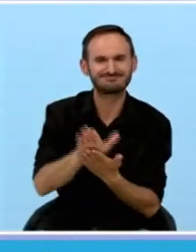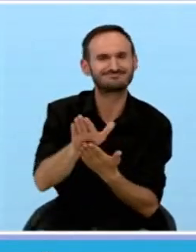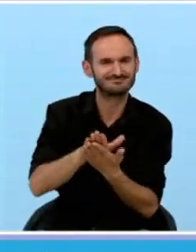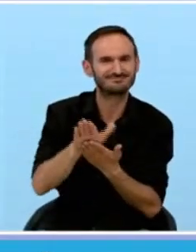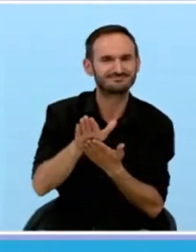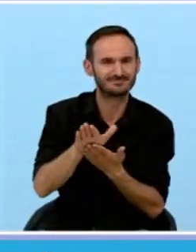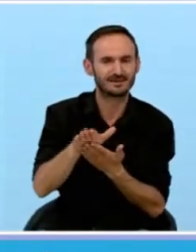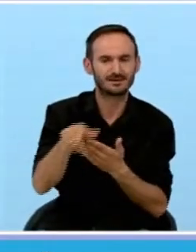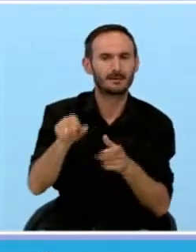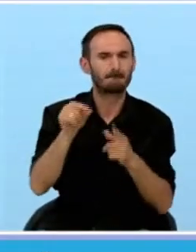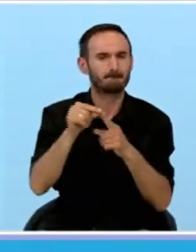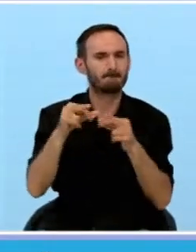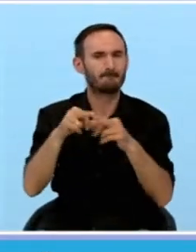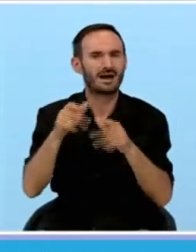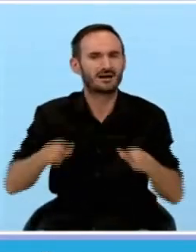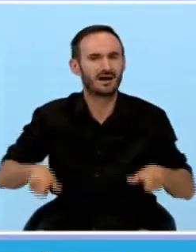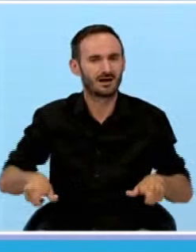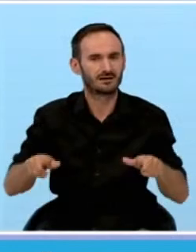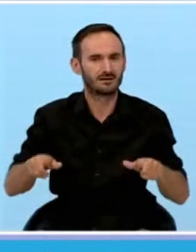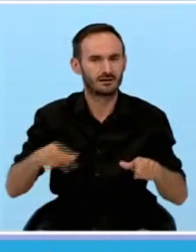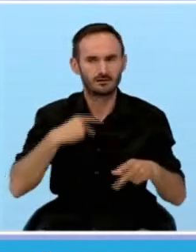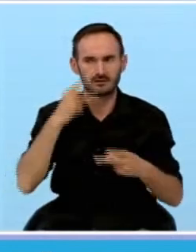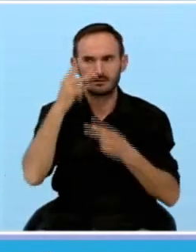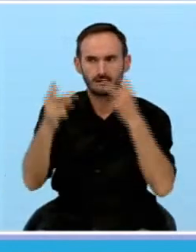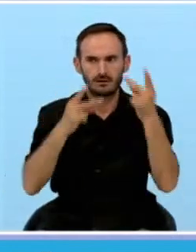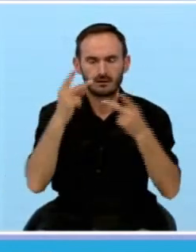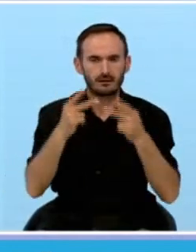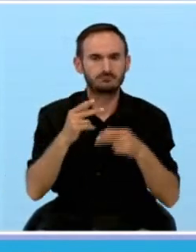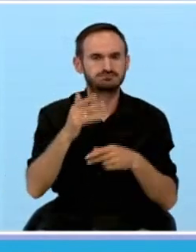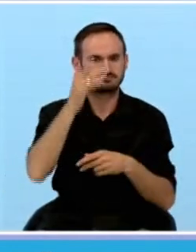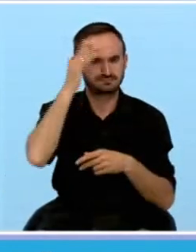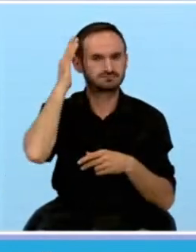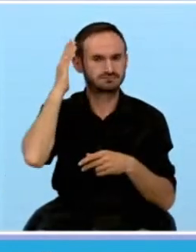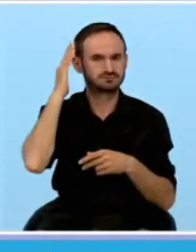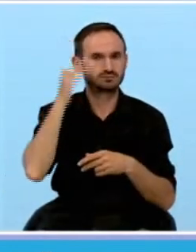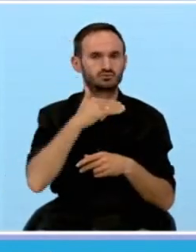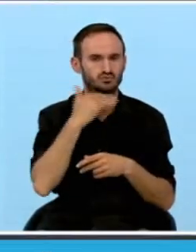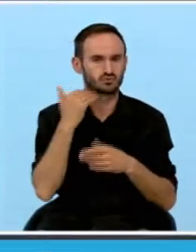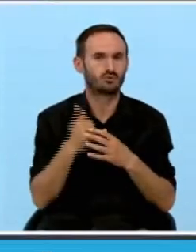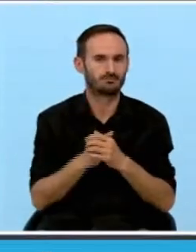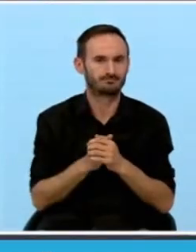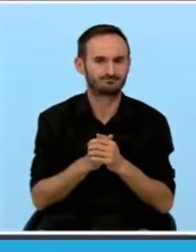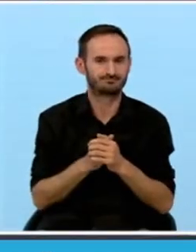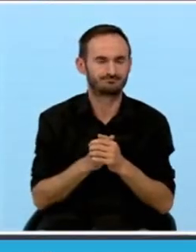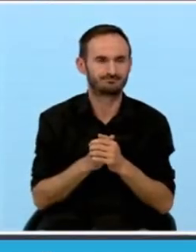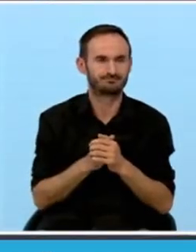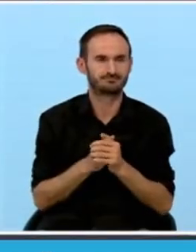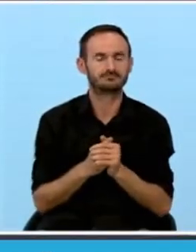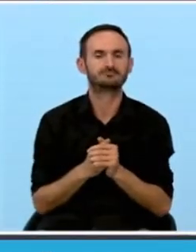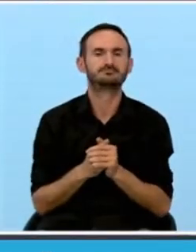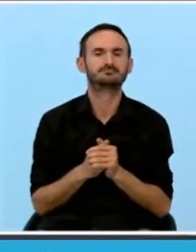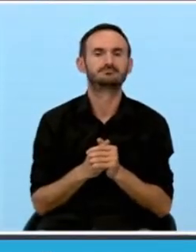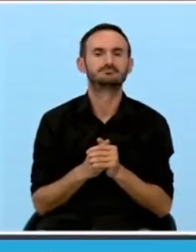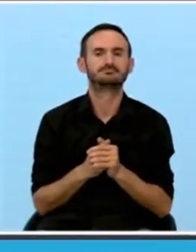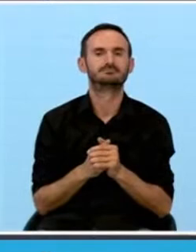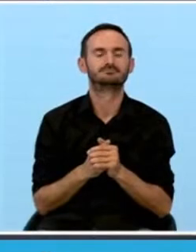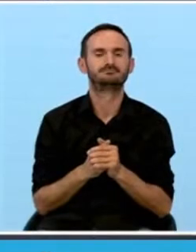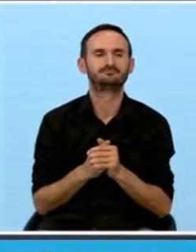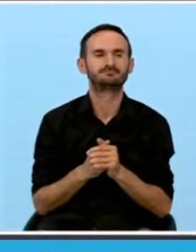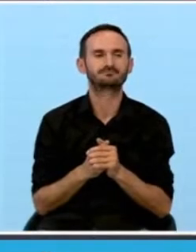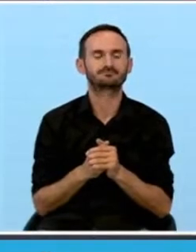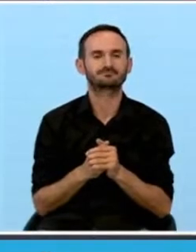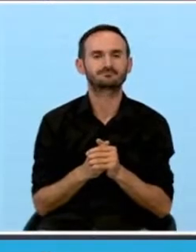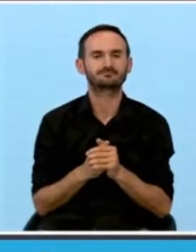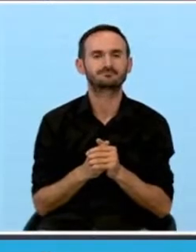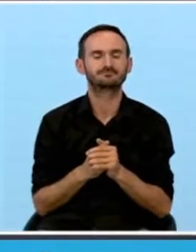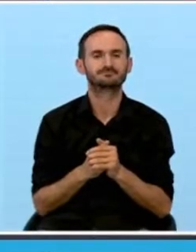për trotuar, edhe gjetjet janë tepër shqetësuese. Avokat, vetëm për qenë korrekt, kemi 2 minuta të fundit që të rrini ta përmbledhni, por në të